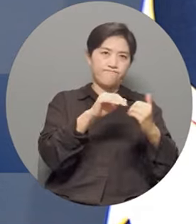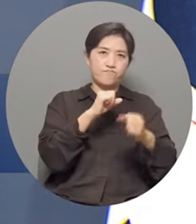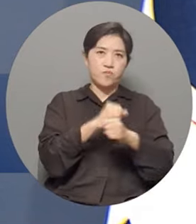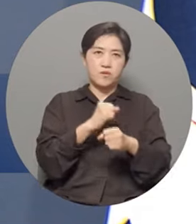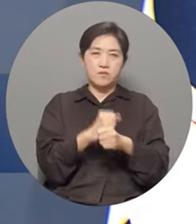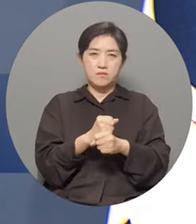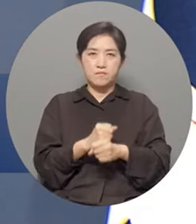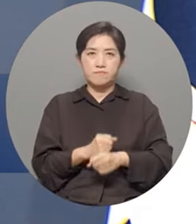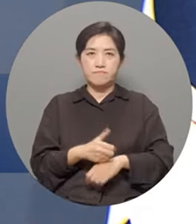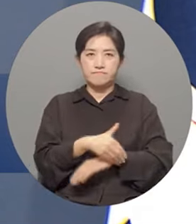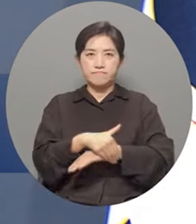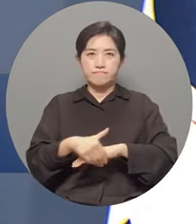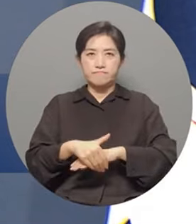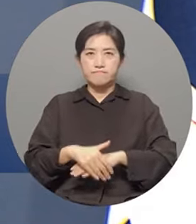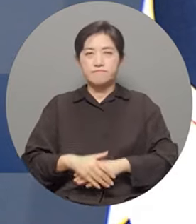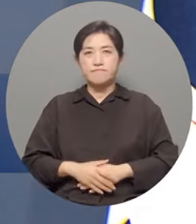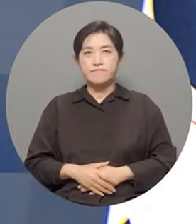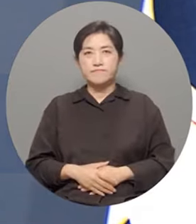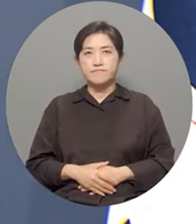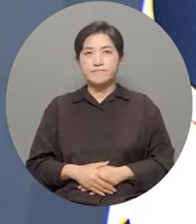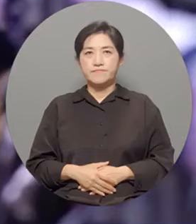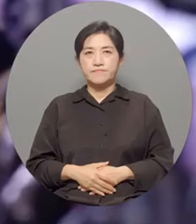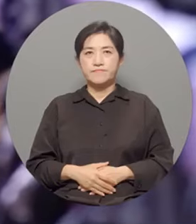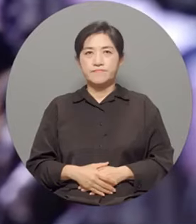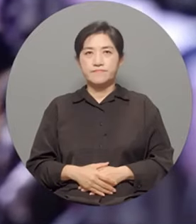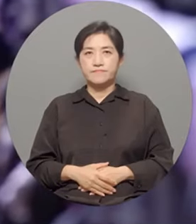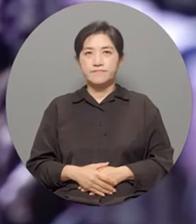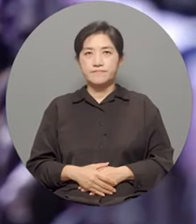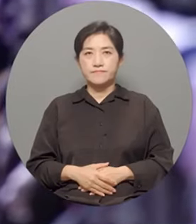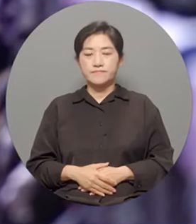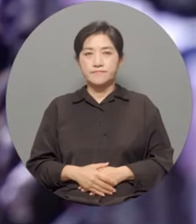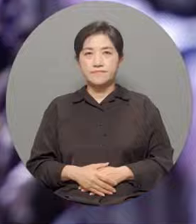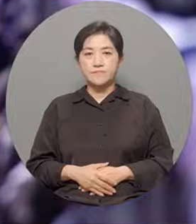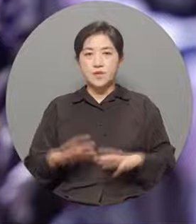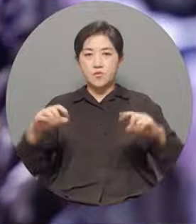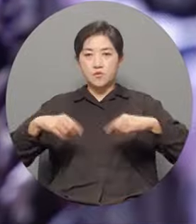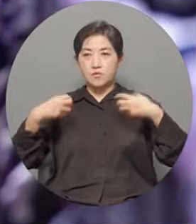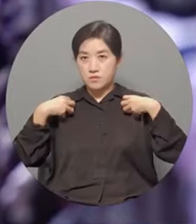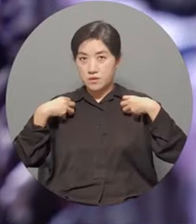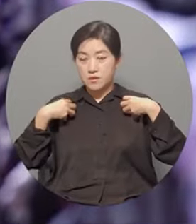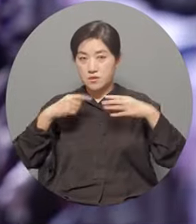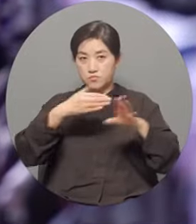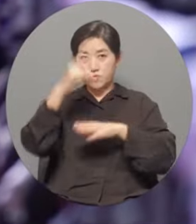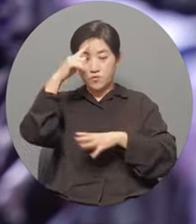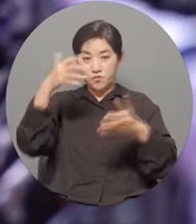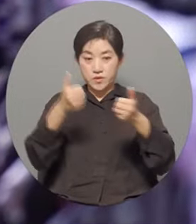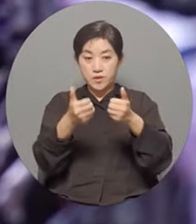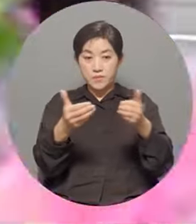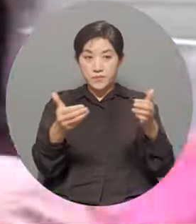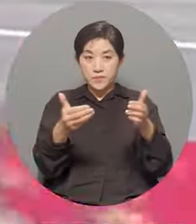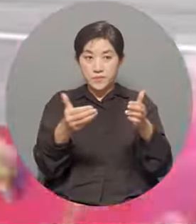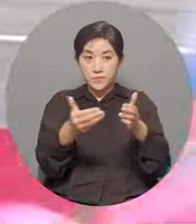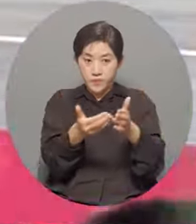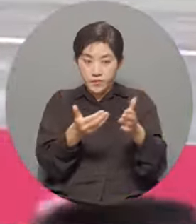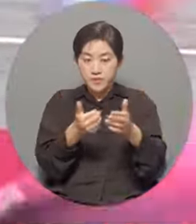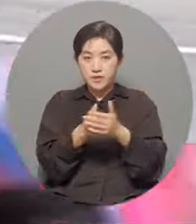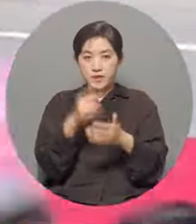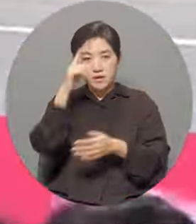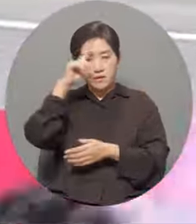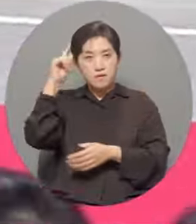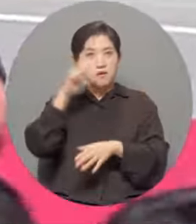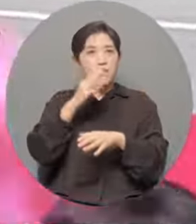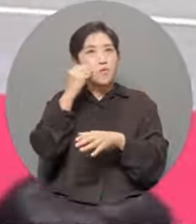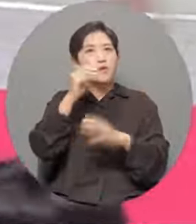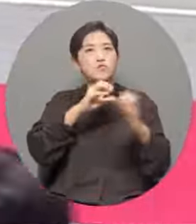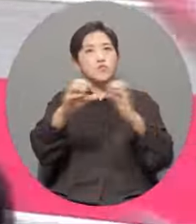단호히 대응해 나갈 것입니다. 외교당국은 북러회담 직전까지도 러시아와 원활히